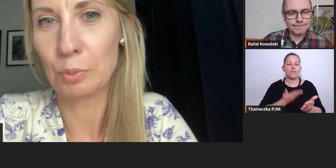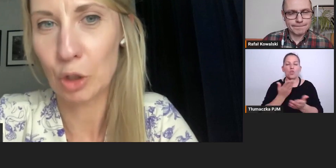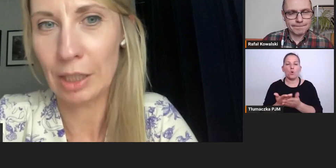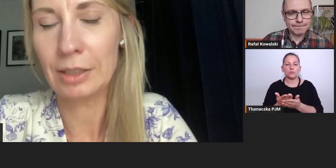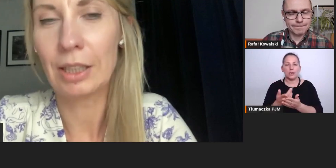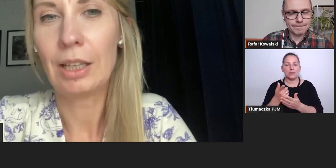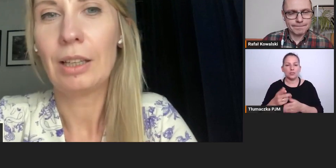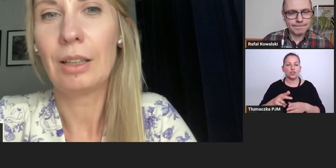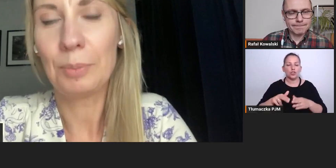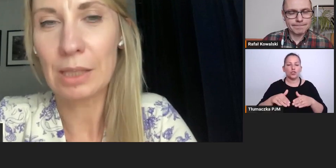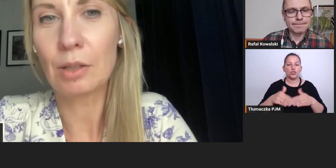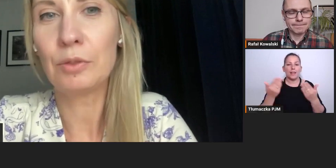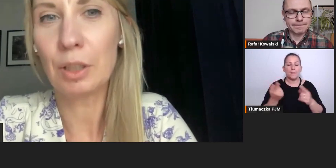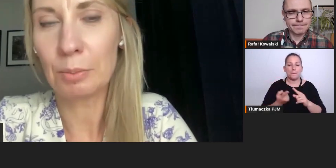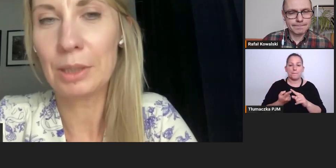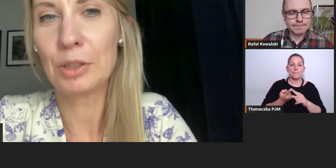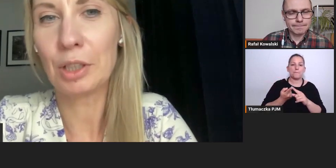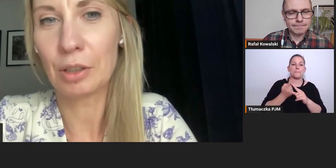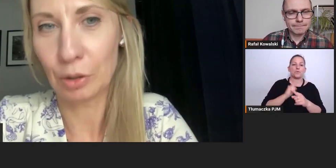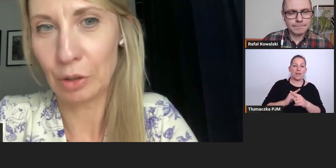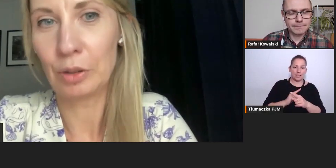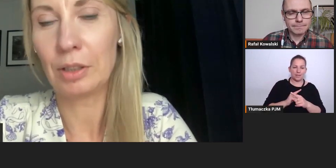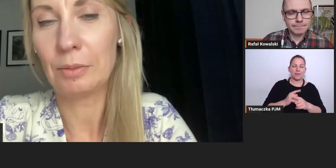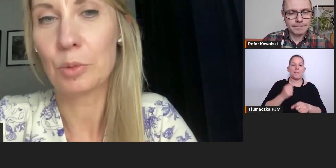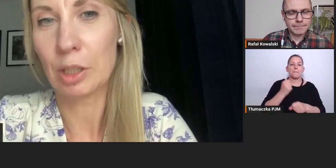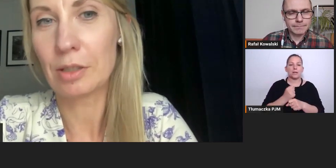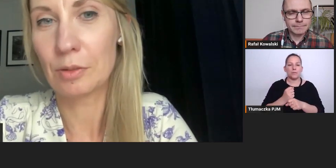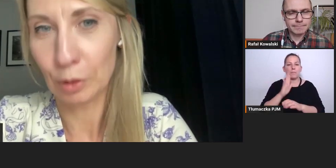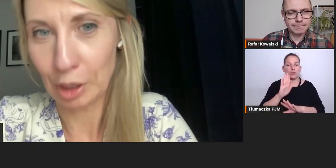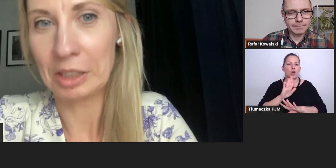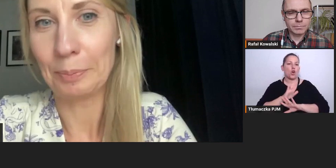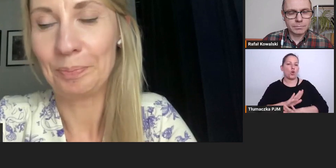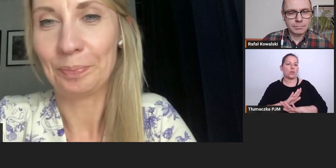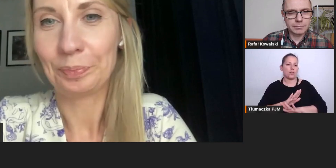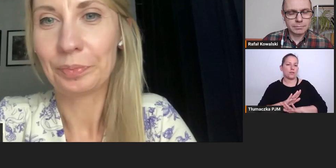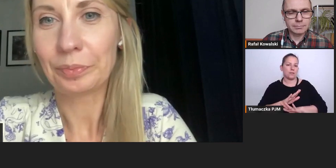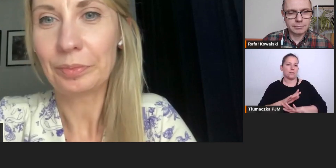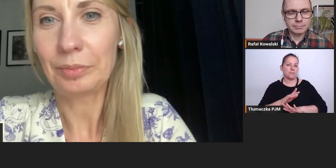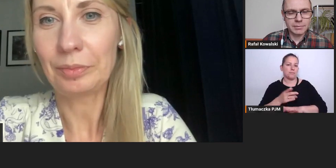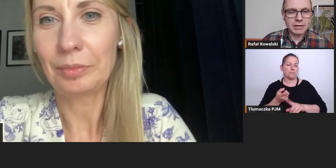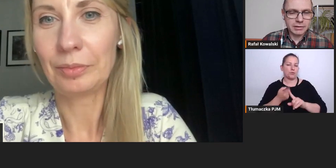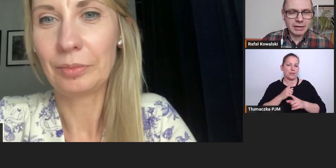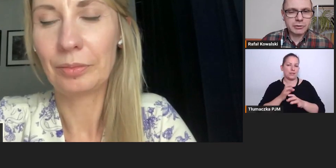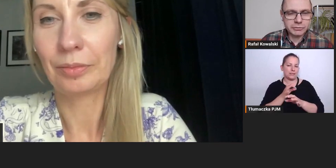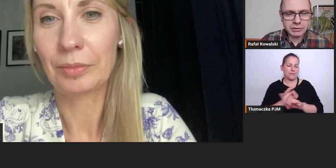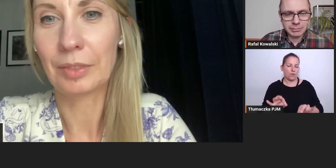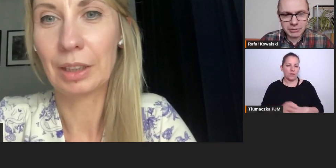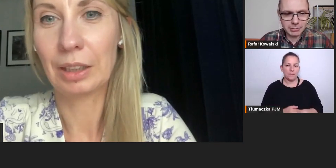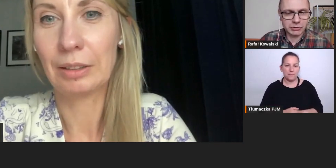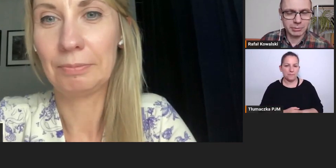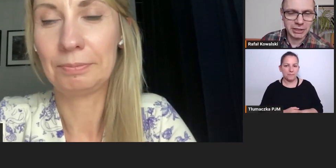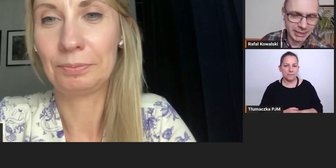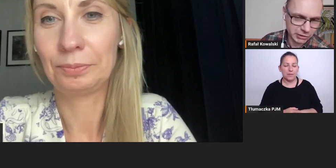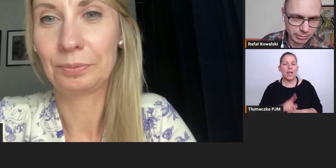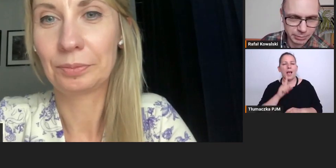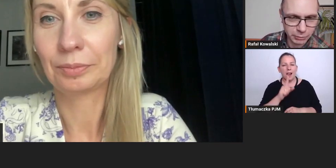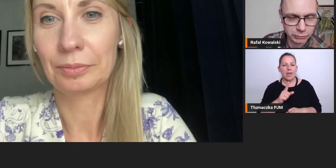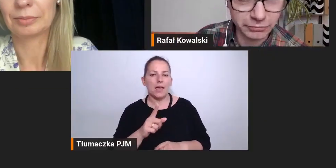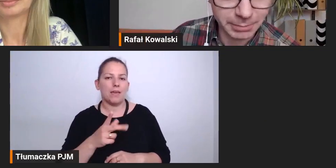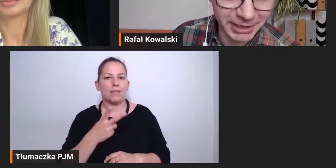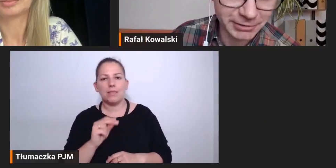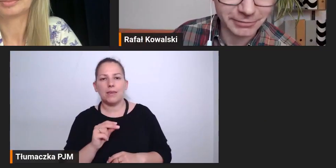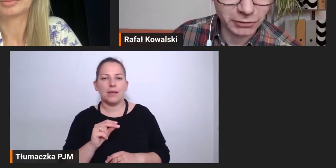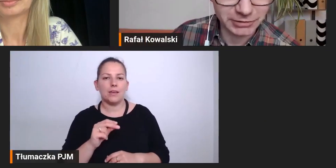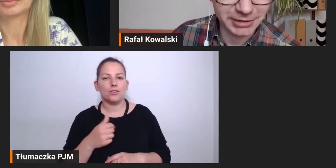na dzień przed, pracownik będzie chroniony przed zwolnieniem. No ale oczywiście bierzemy sobie nie tak, żeby po